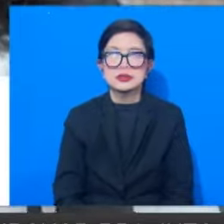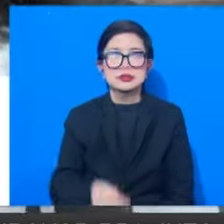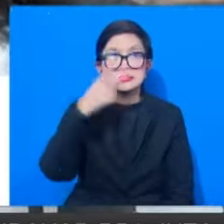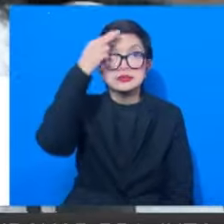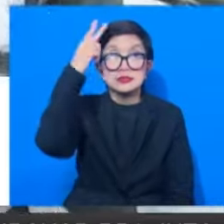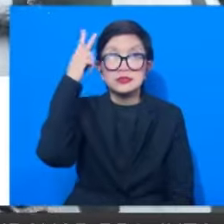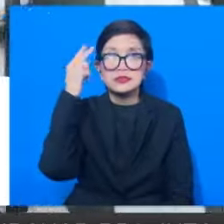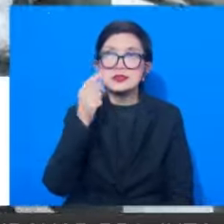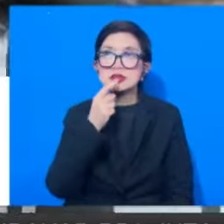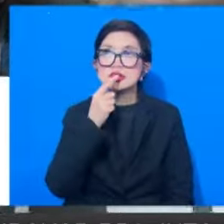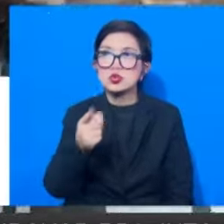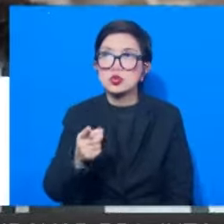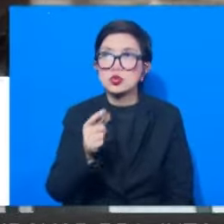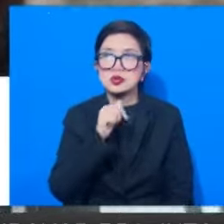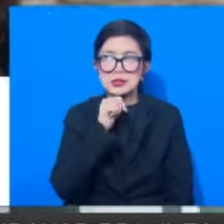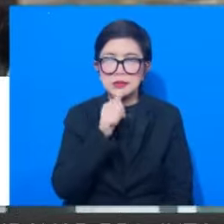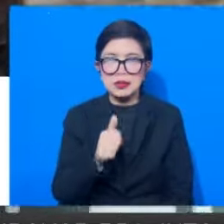pun enggak?